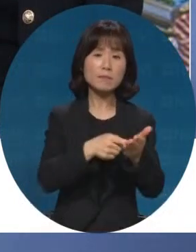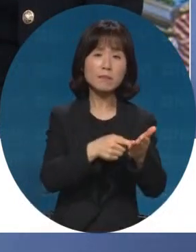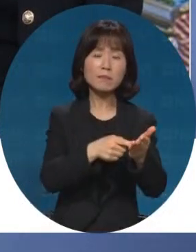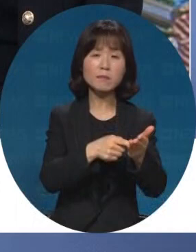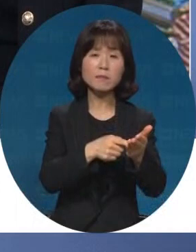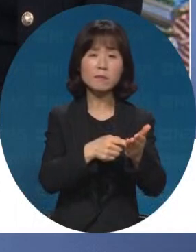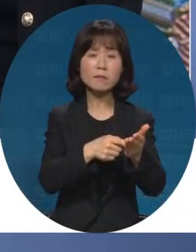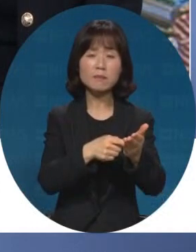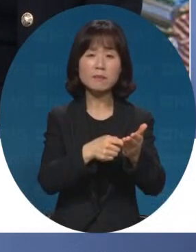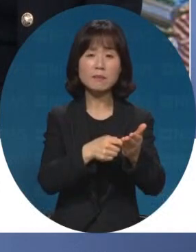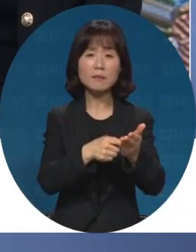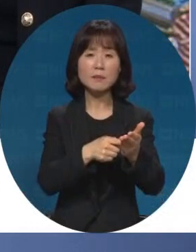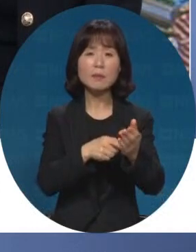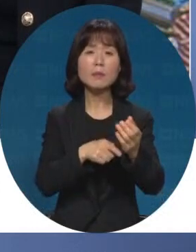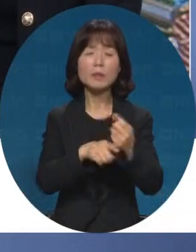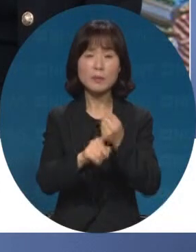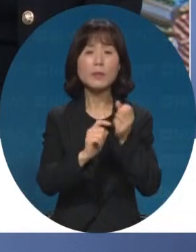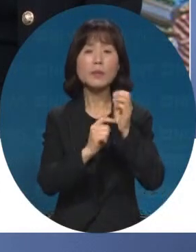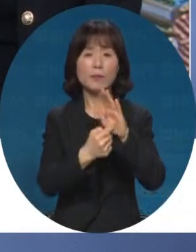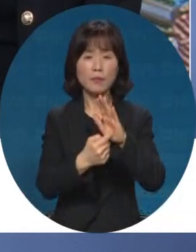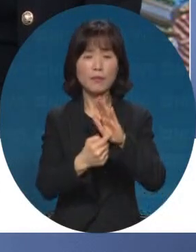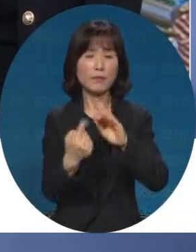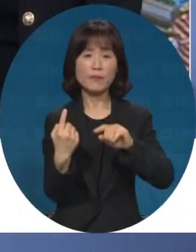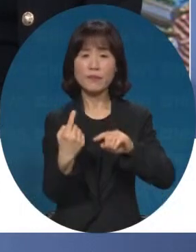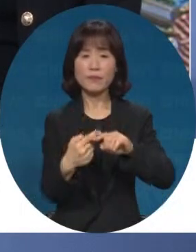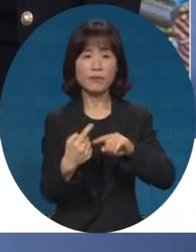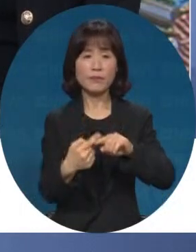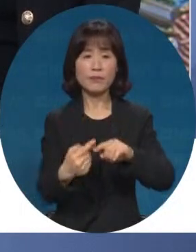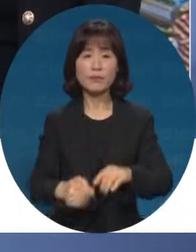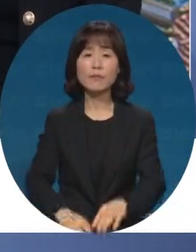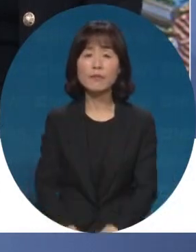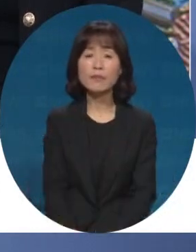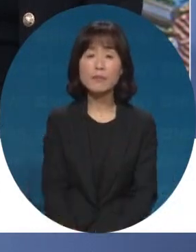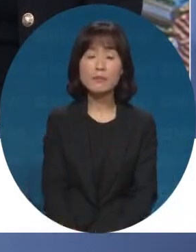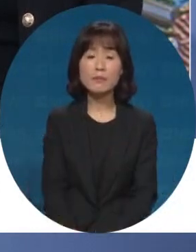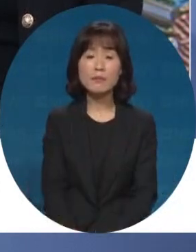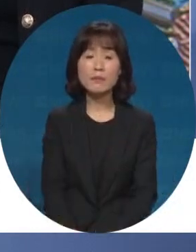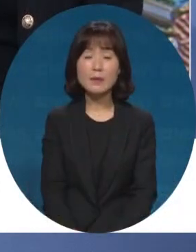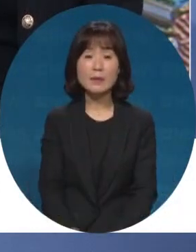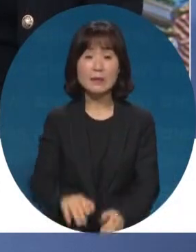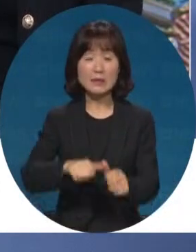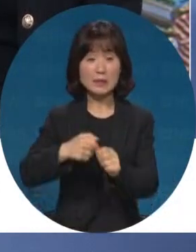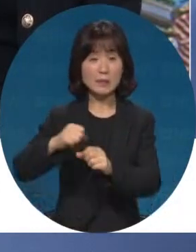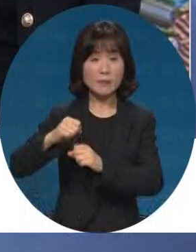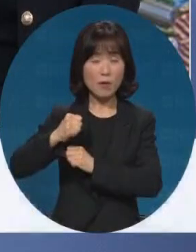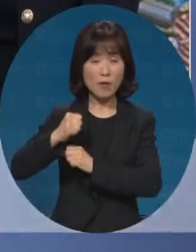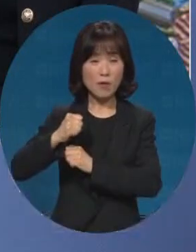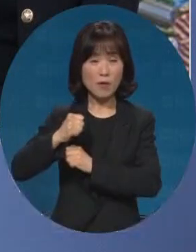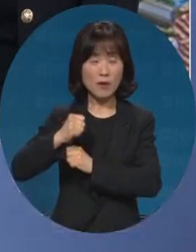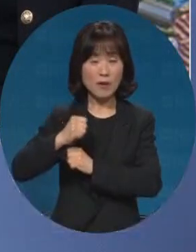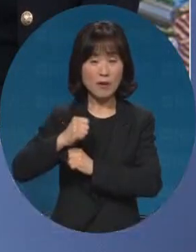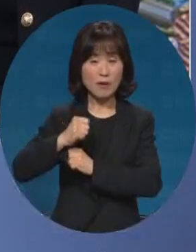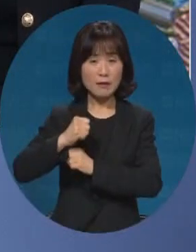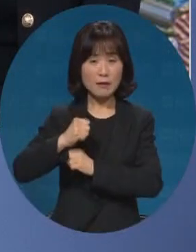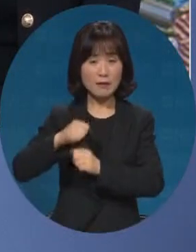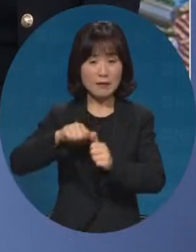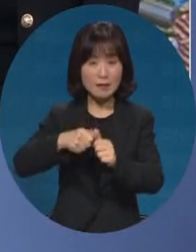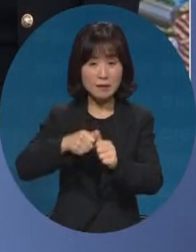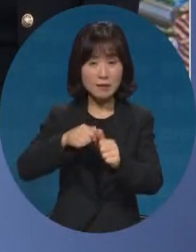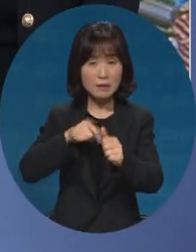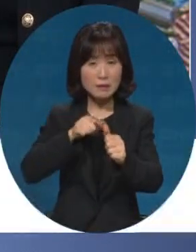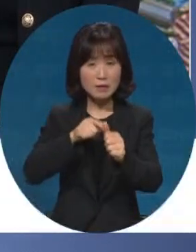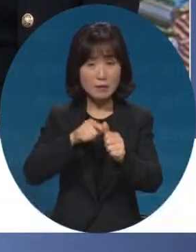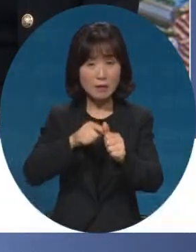강조하기이 강조하려고 했다고 할 수밖에 없습니다 즉 증병 강제성을 매우 약화하는